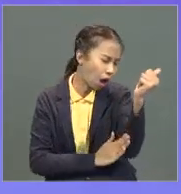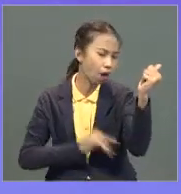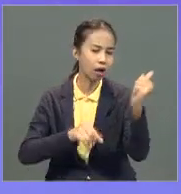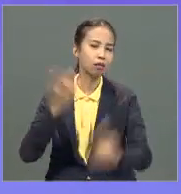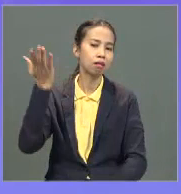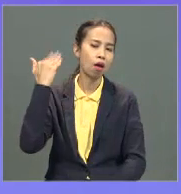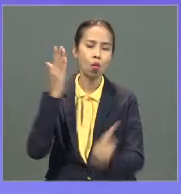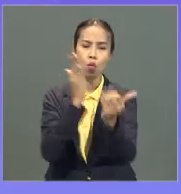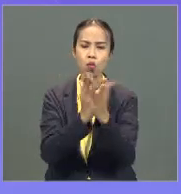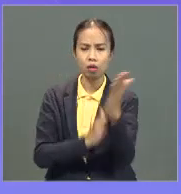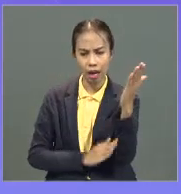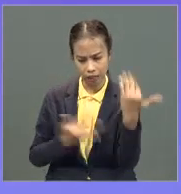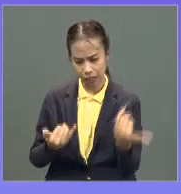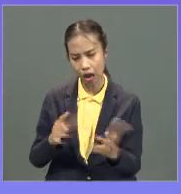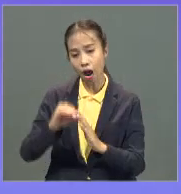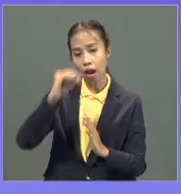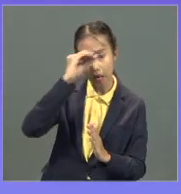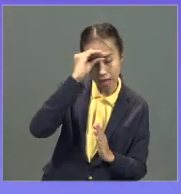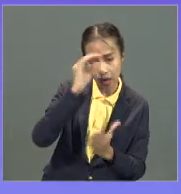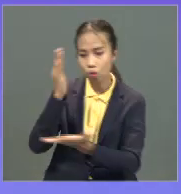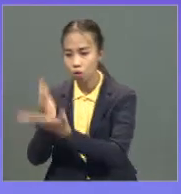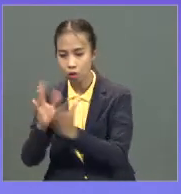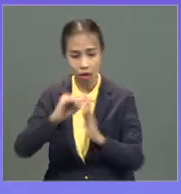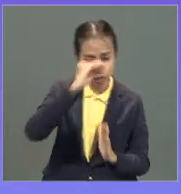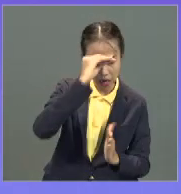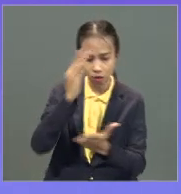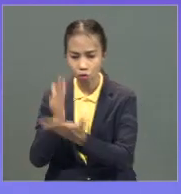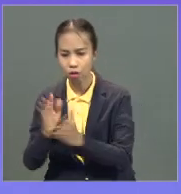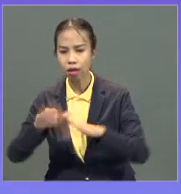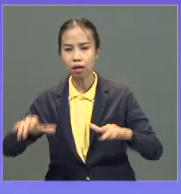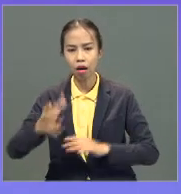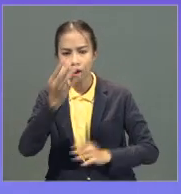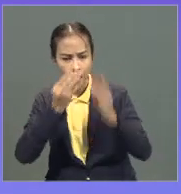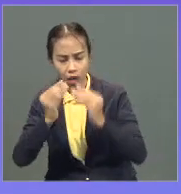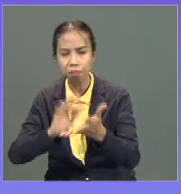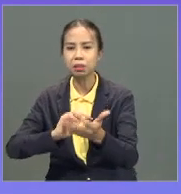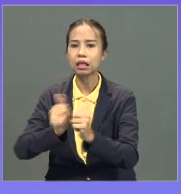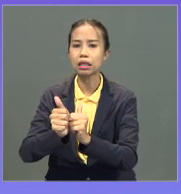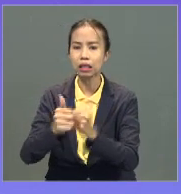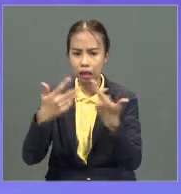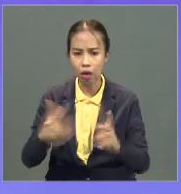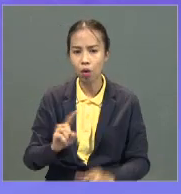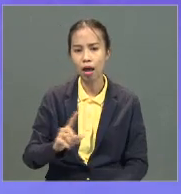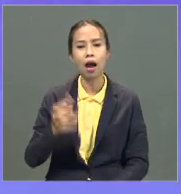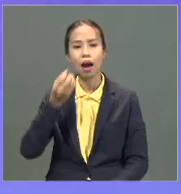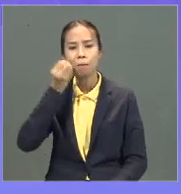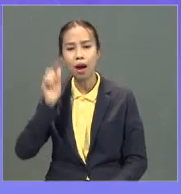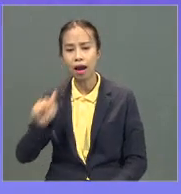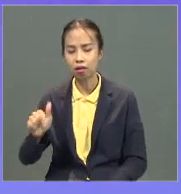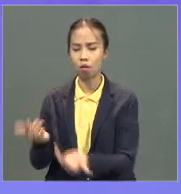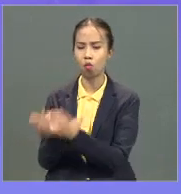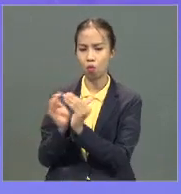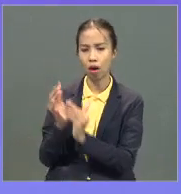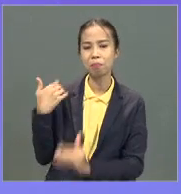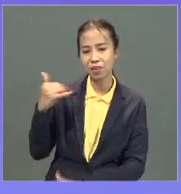ที่ผ่านมาแล้วยิ่งพอมาสลับกันเรียนเนี่ยมันกลายเป็นว่าเด็กก็เรียนไม่ทันแล้วเวลาที่กลับมาเรียนที่บ้านพ่อแม่ผู้ปกครองบางครอบครัว